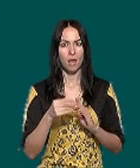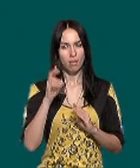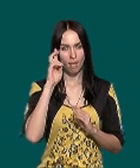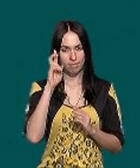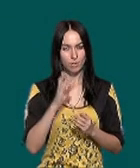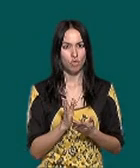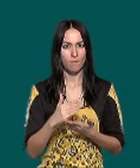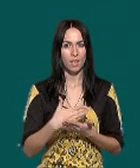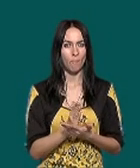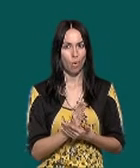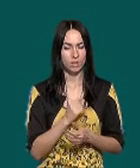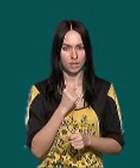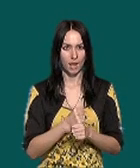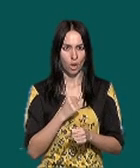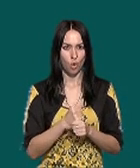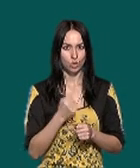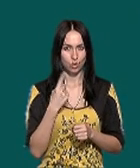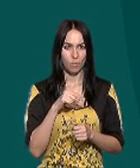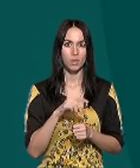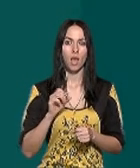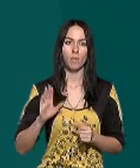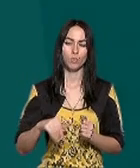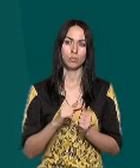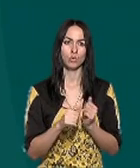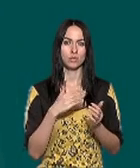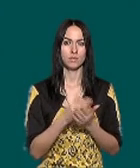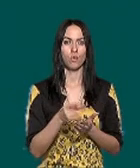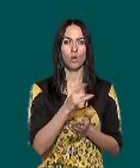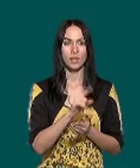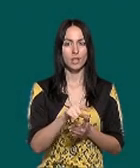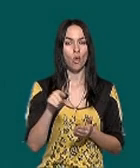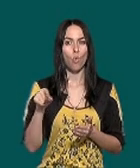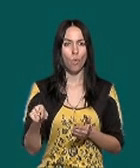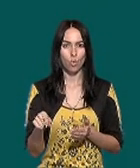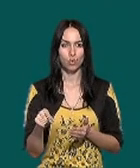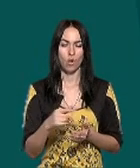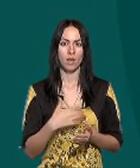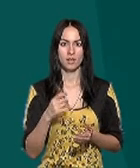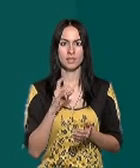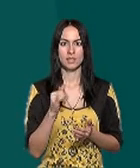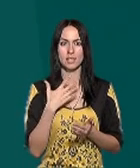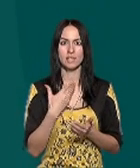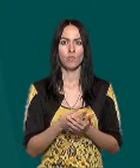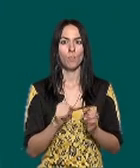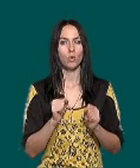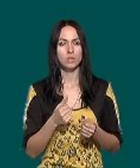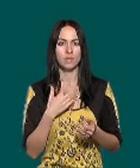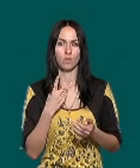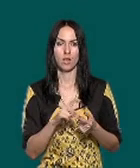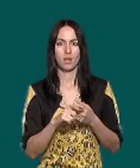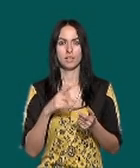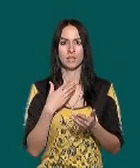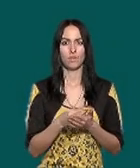вже кожний, скажімо, регіон, виходячи з своїх можливостей, виходячи з свого потенціалу, потім